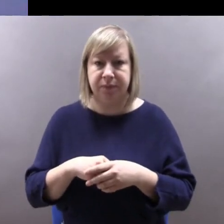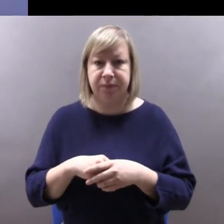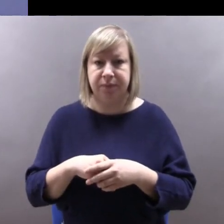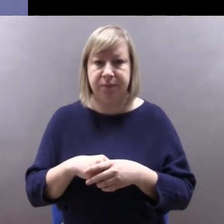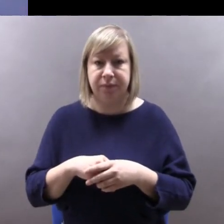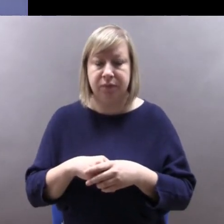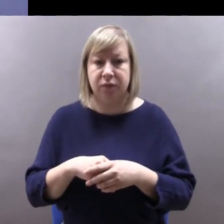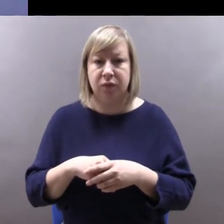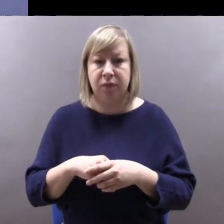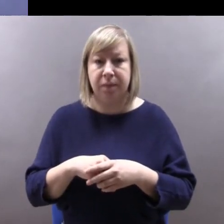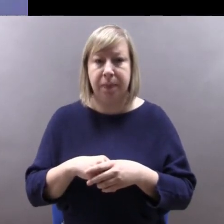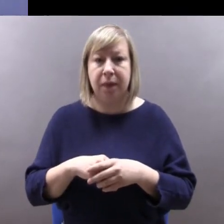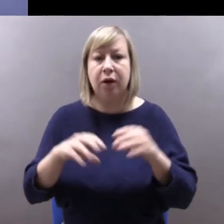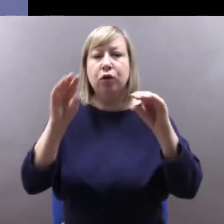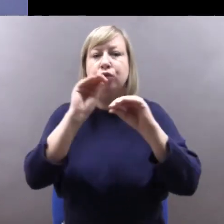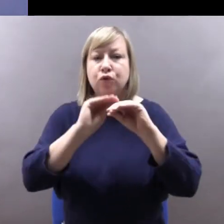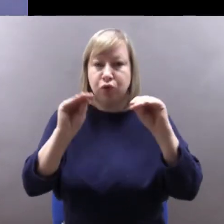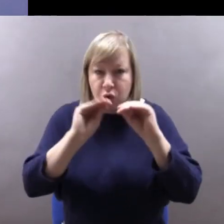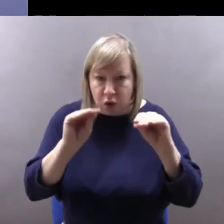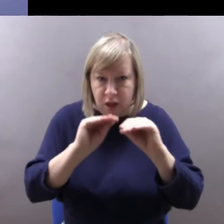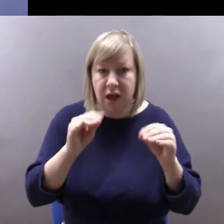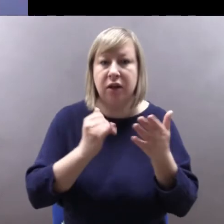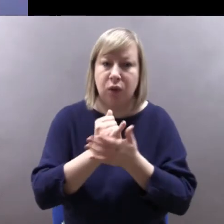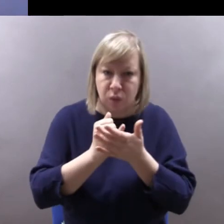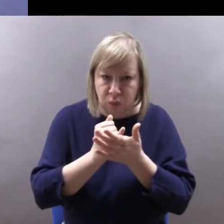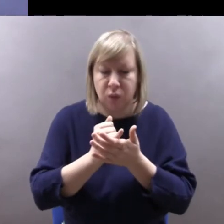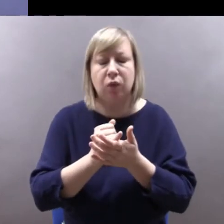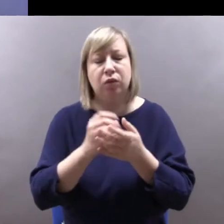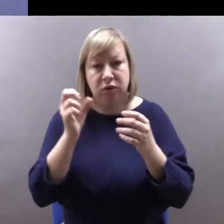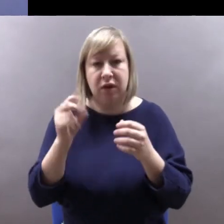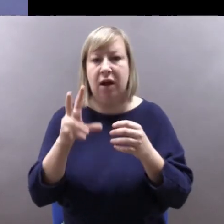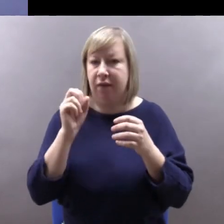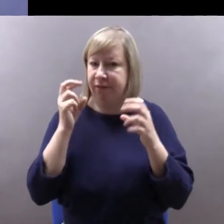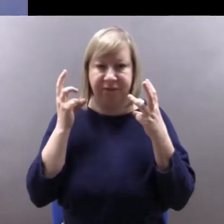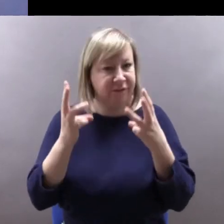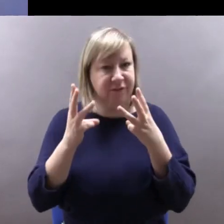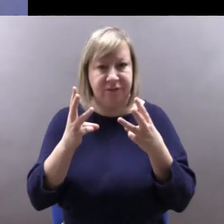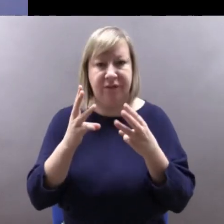szkolenia jak najbardziej jestem za, żeby uczyć młodzież